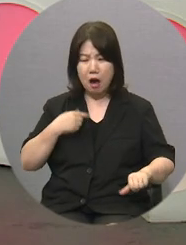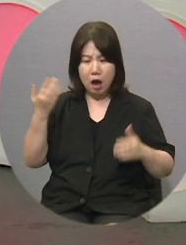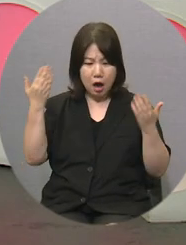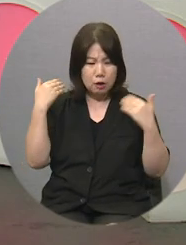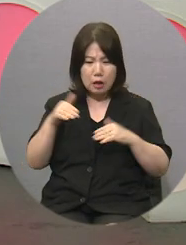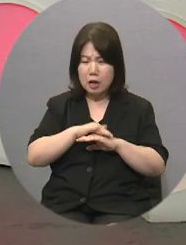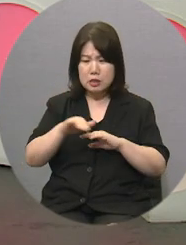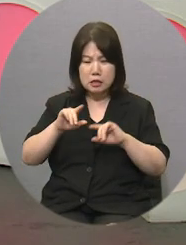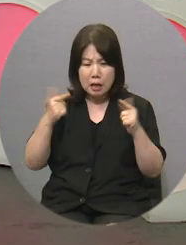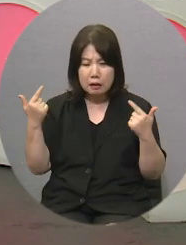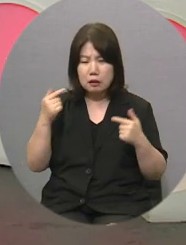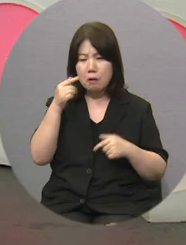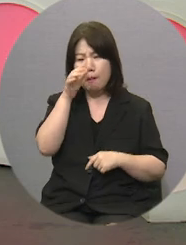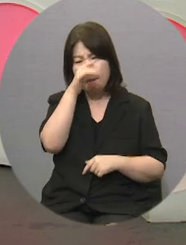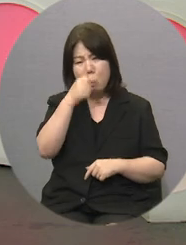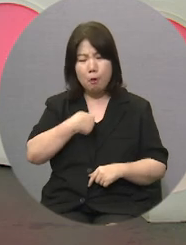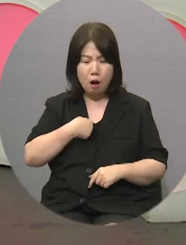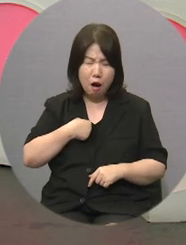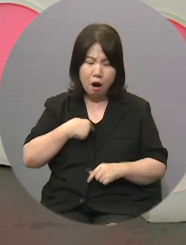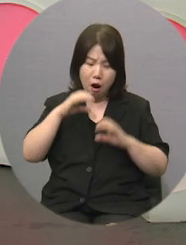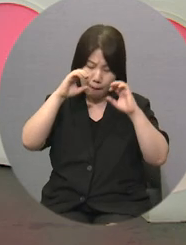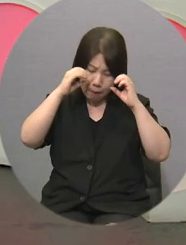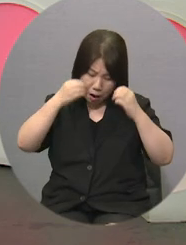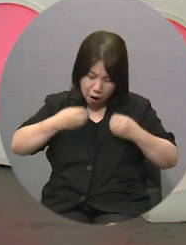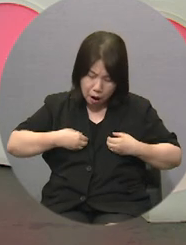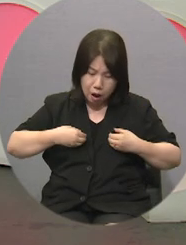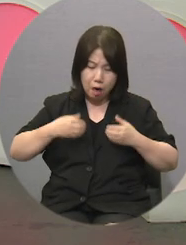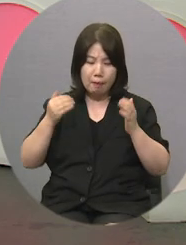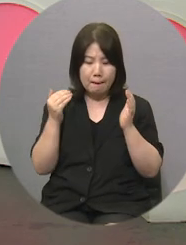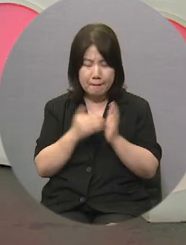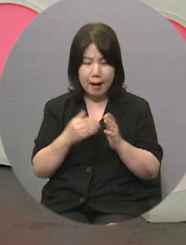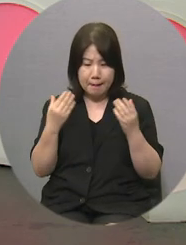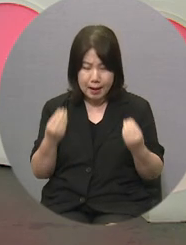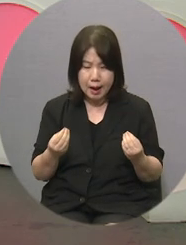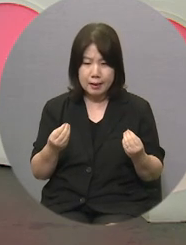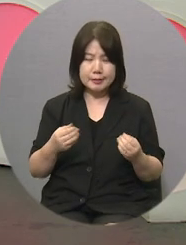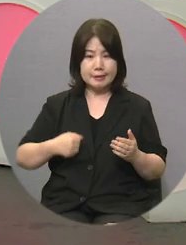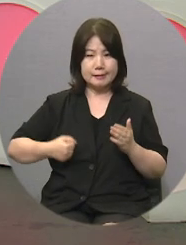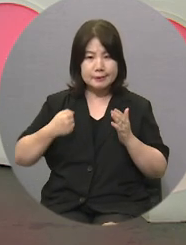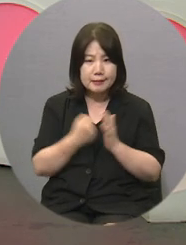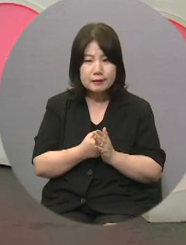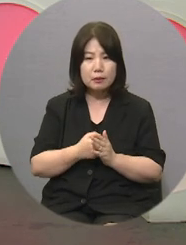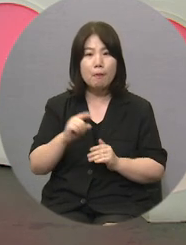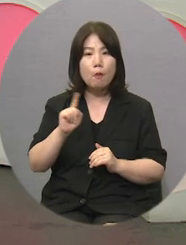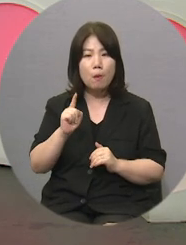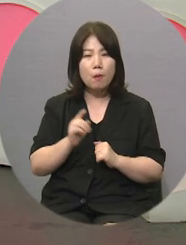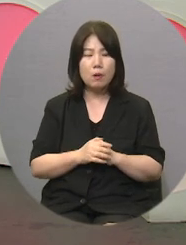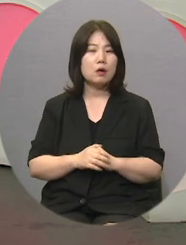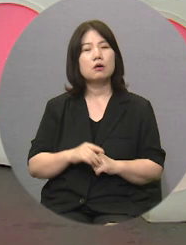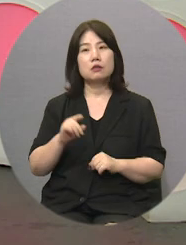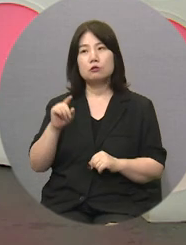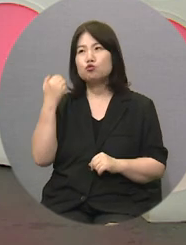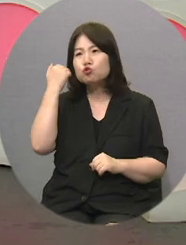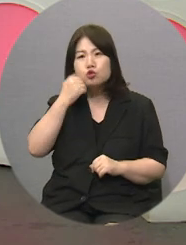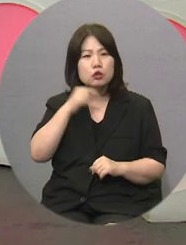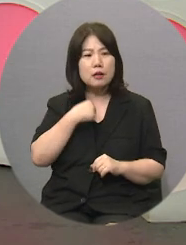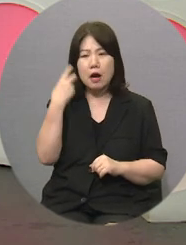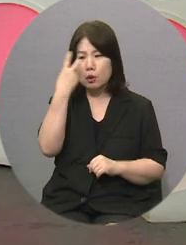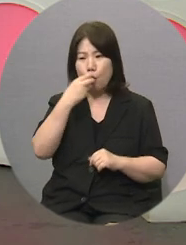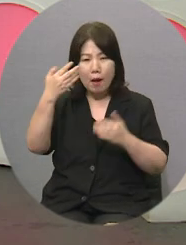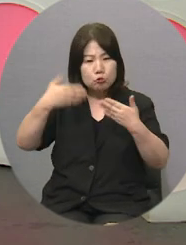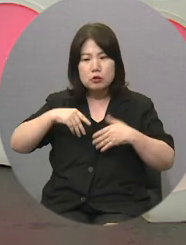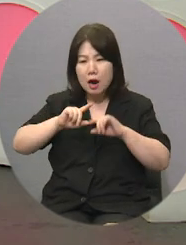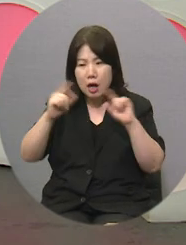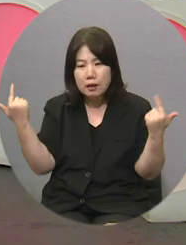내가 바보인가? 생각을 마치고 그때 결심했습니다. 아무도 나를 보살펴주지